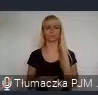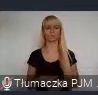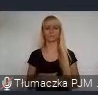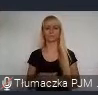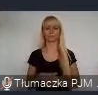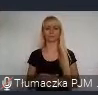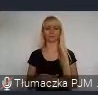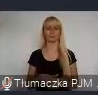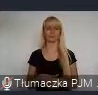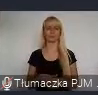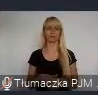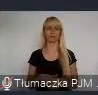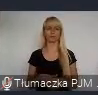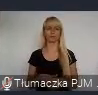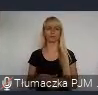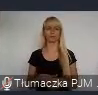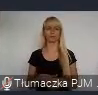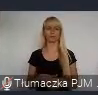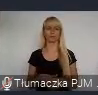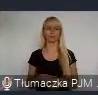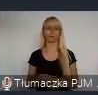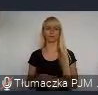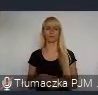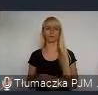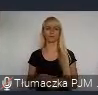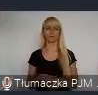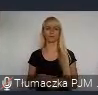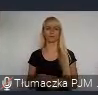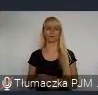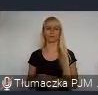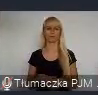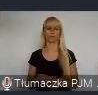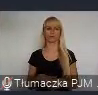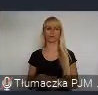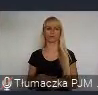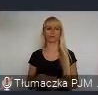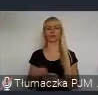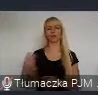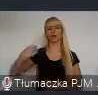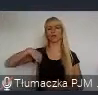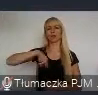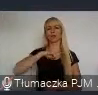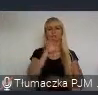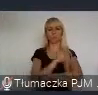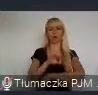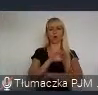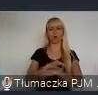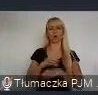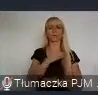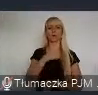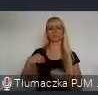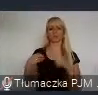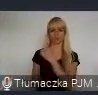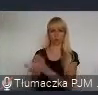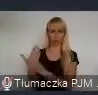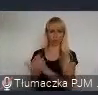Przyjrzeliśmy się również zakresowi wsparcia w ramach Polski Wschodniej. Wsparcie w tym zakresie